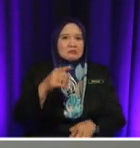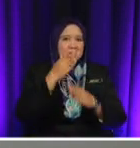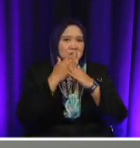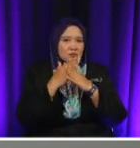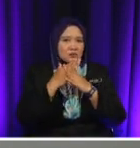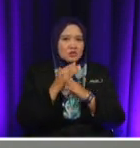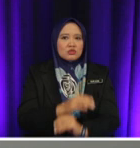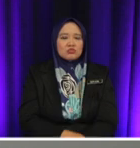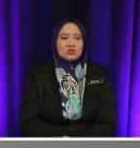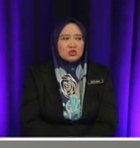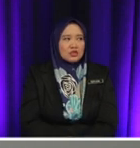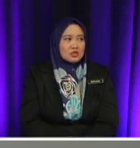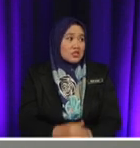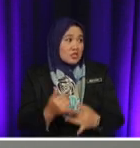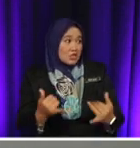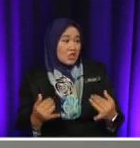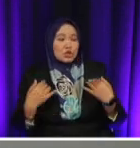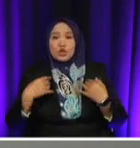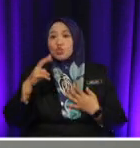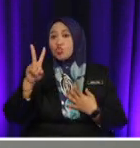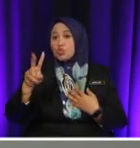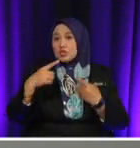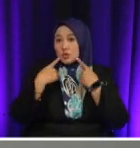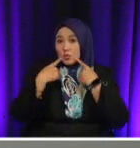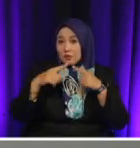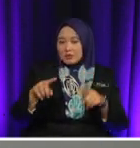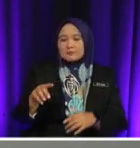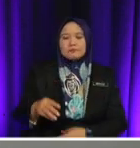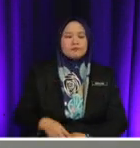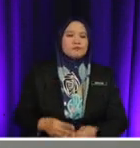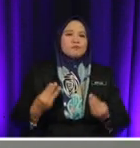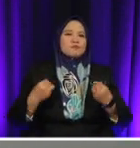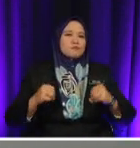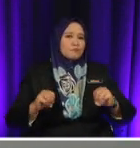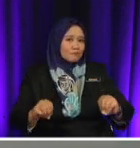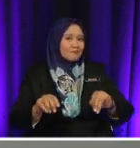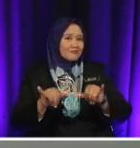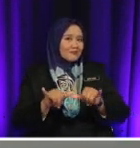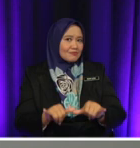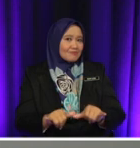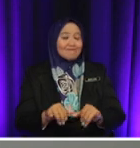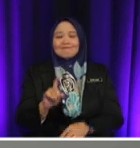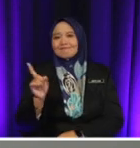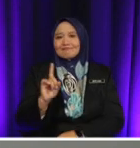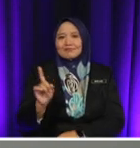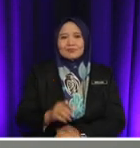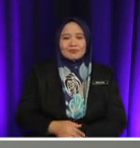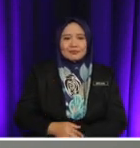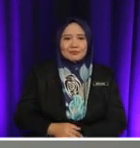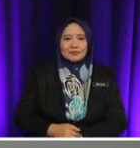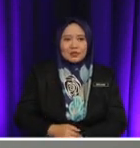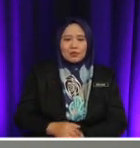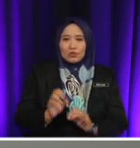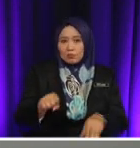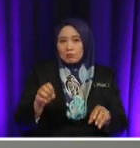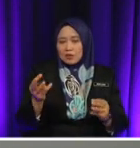kita ada dua jawapan masih lagi tinggal so kebarangkalian nak jawapan kita tu tepat ataupun betul adalah Lebih Tinggi